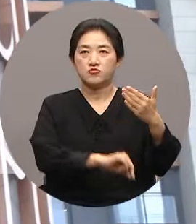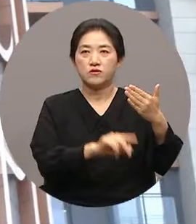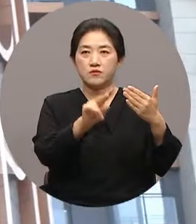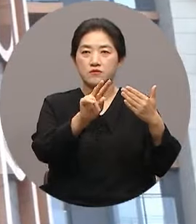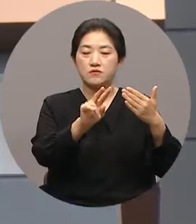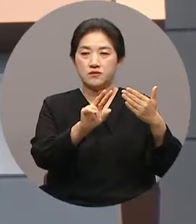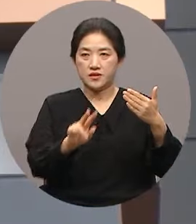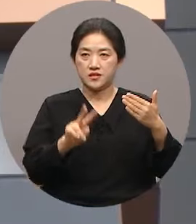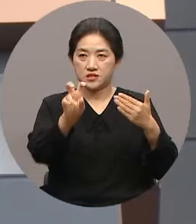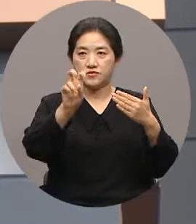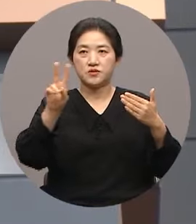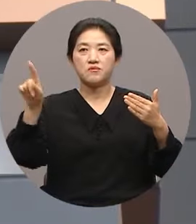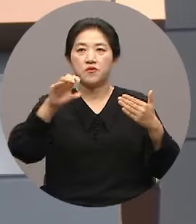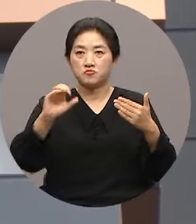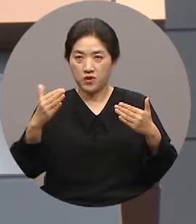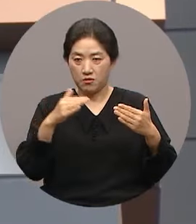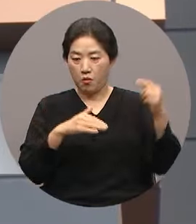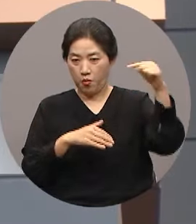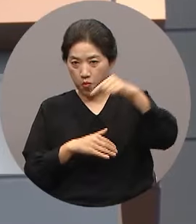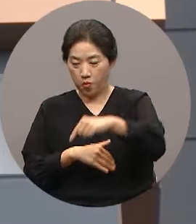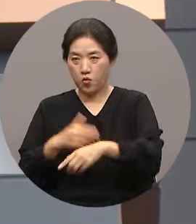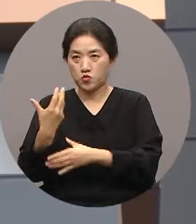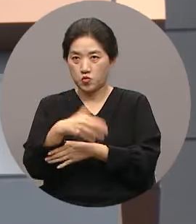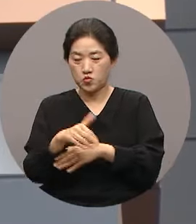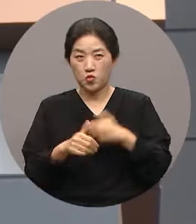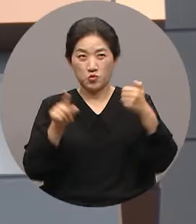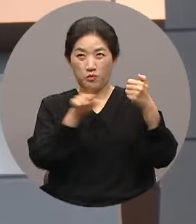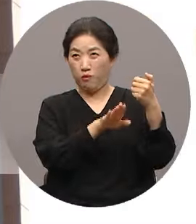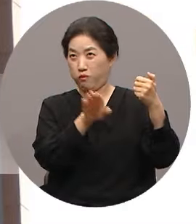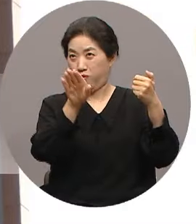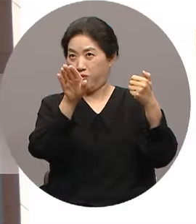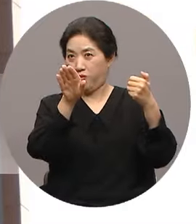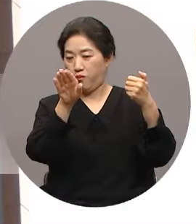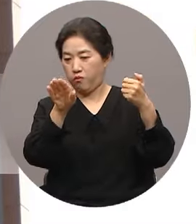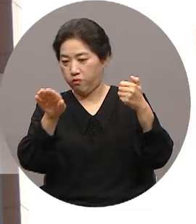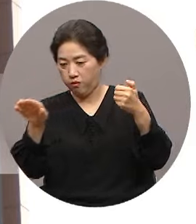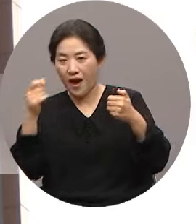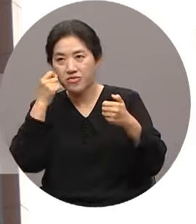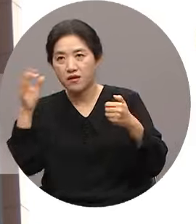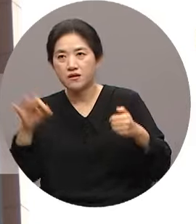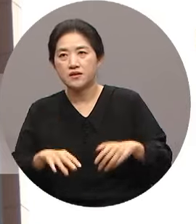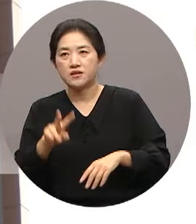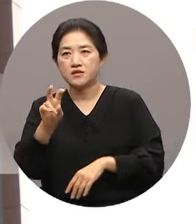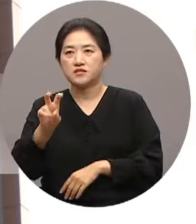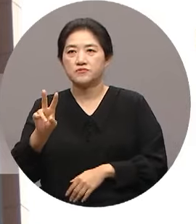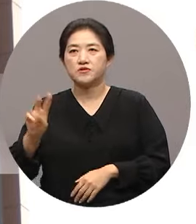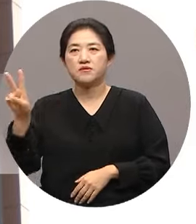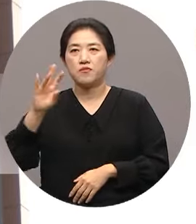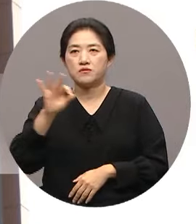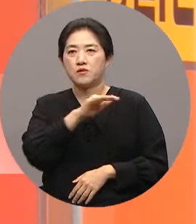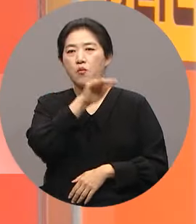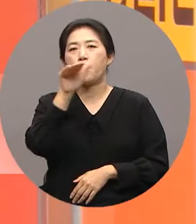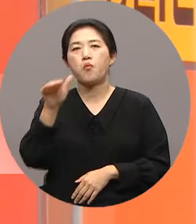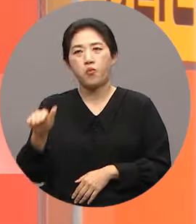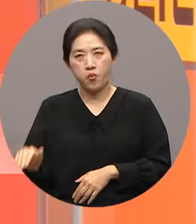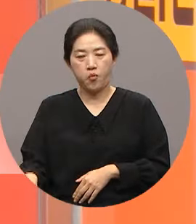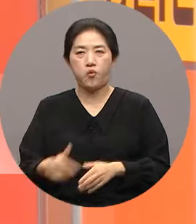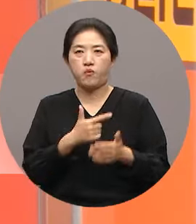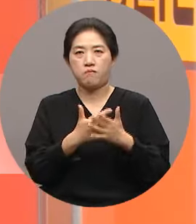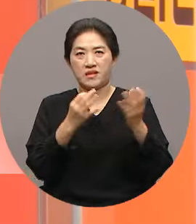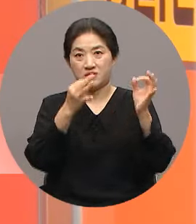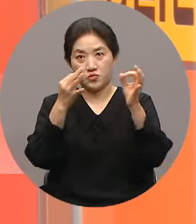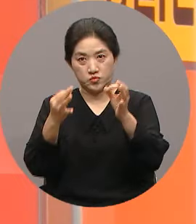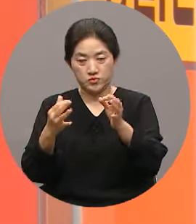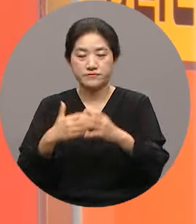22.2%로 떨어졌고 종로구도 50%대였던 상승 거래 비중이 한 달 만에 22.2%로 낮아지며 큰